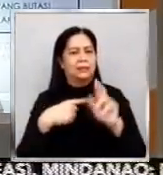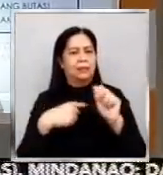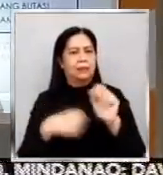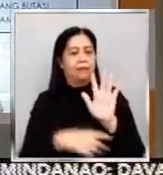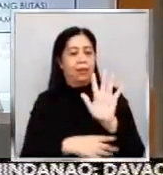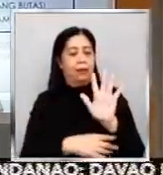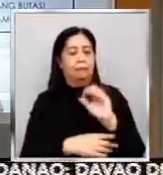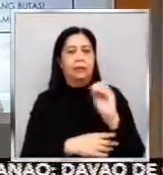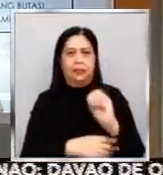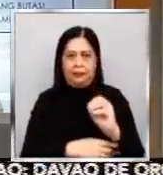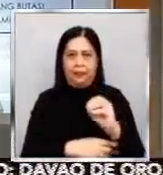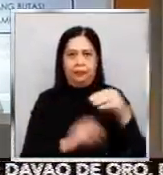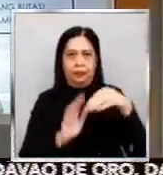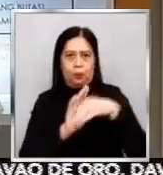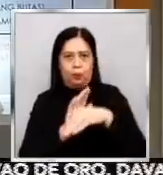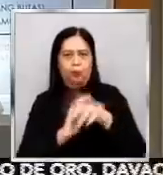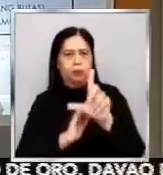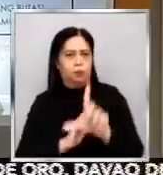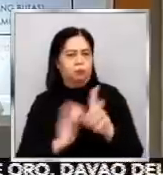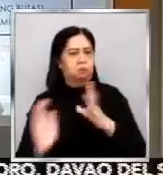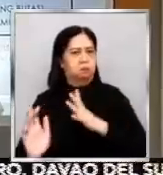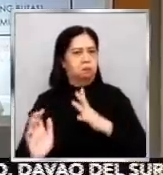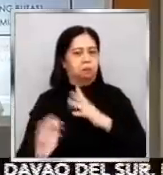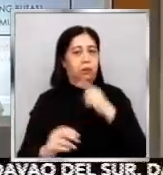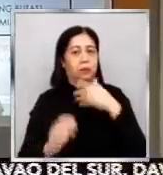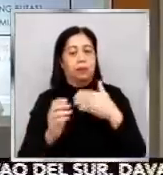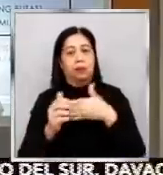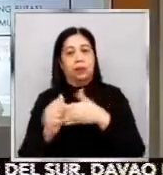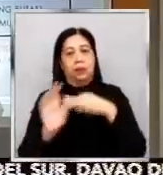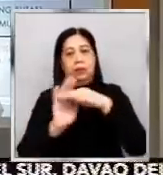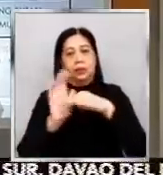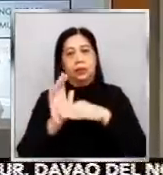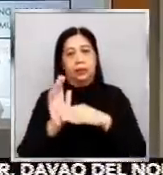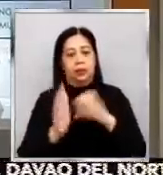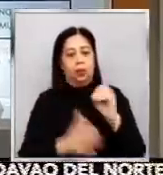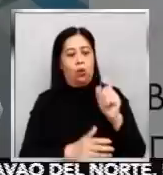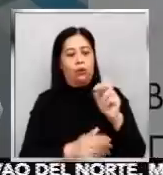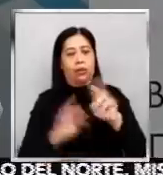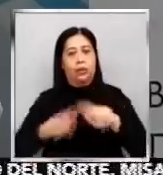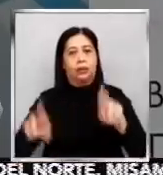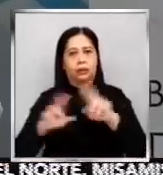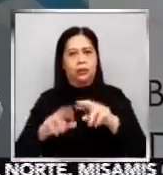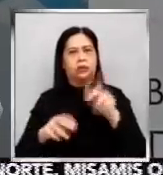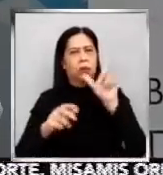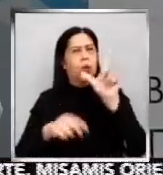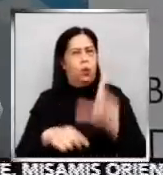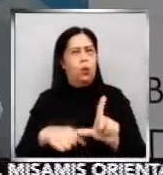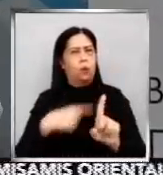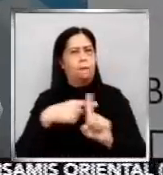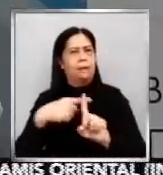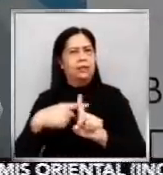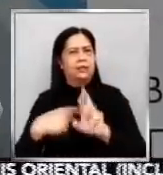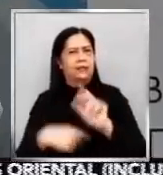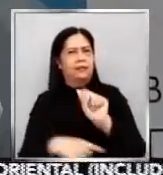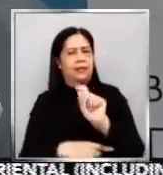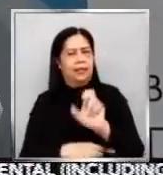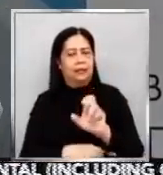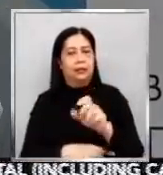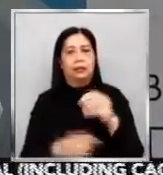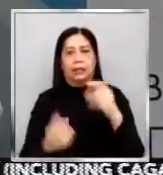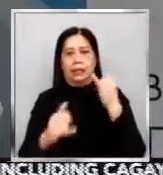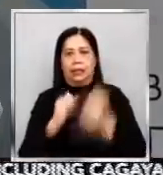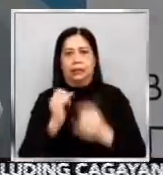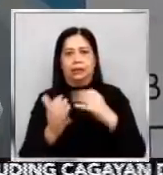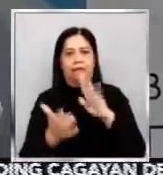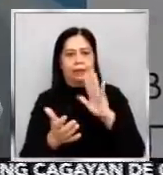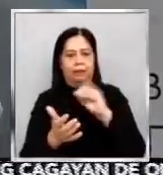pababa. At base sa guidelines ng Okta, itinuturing na itong low positivity rate. Huling naitala ang 5% positivity